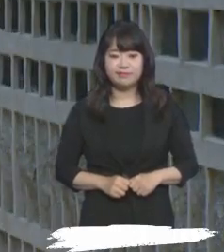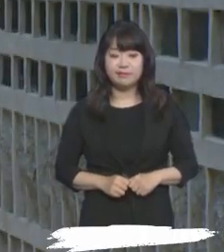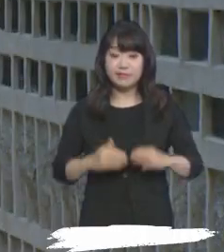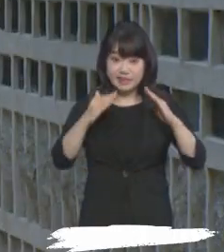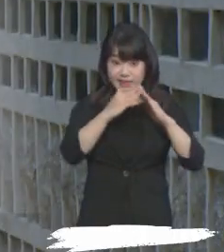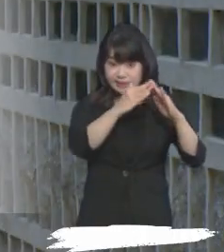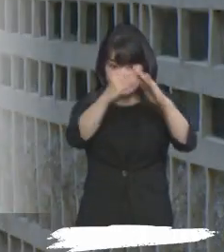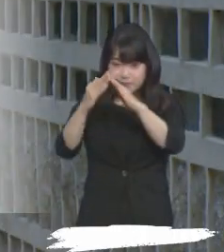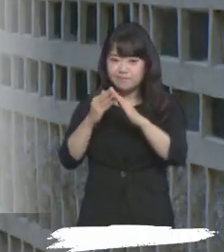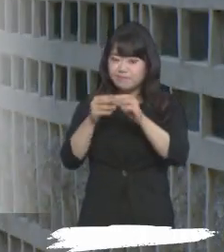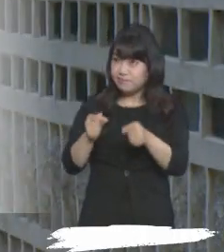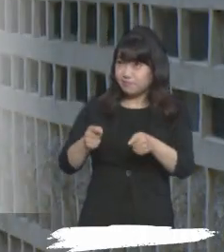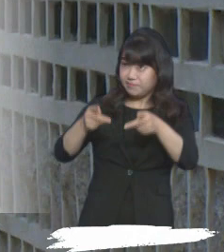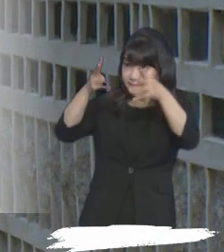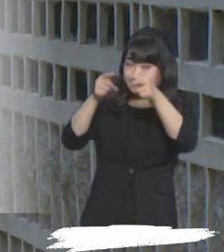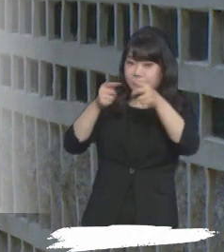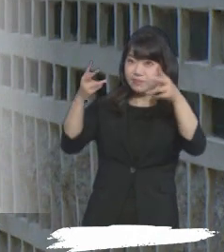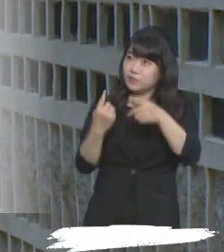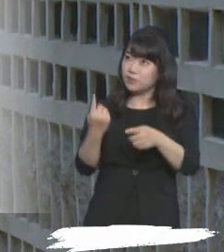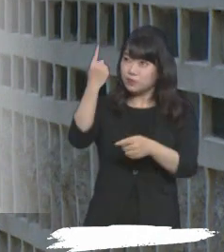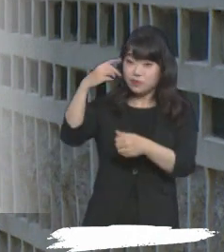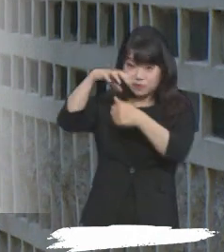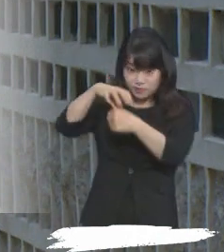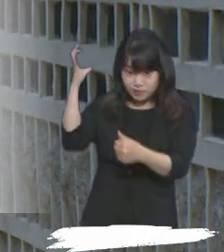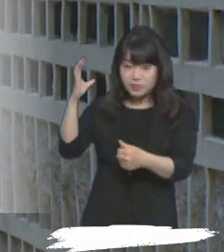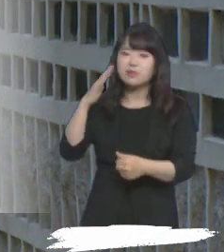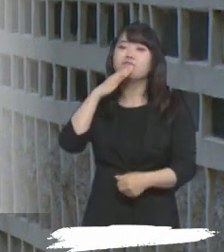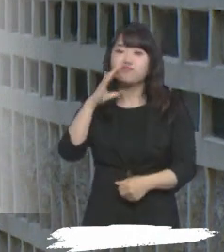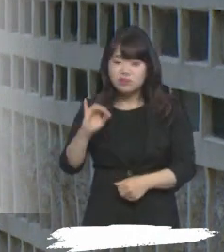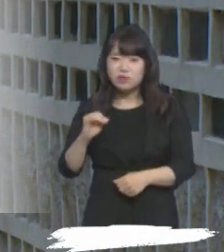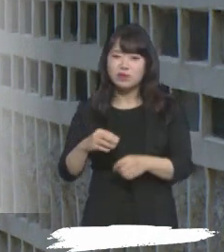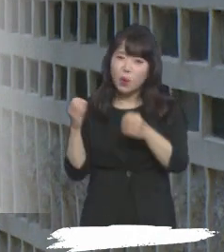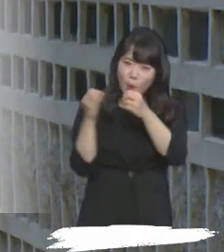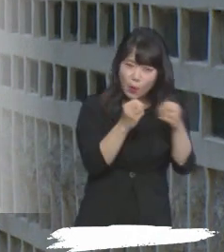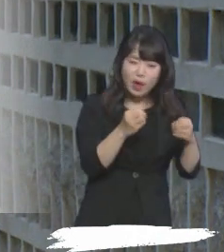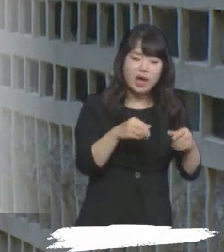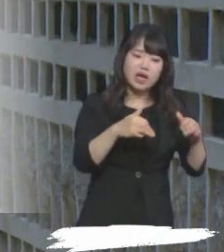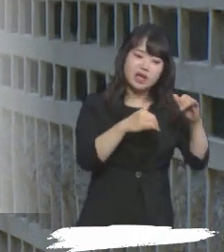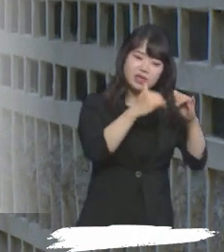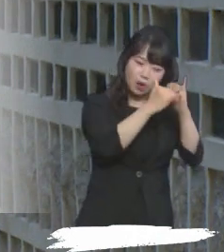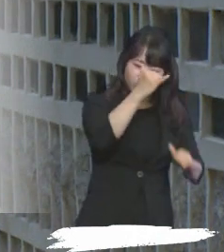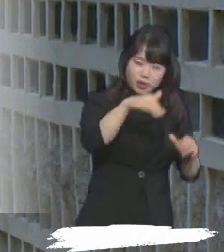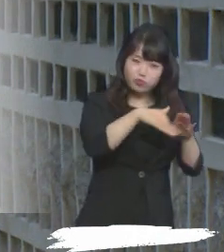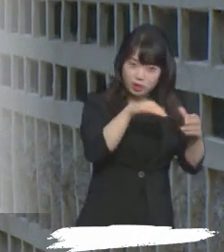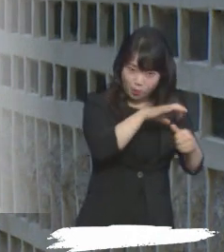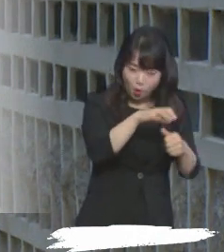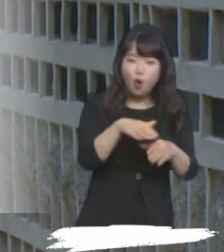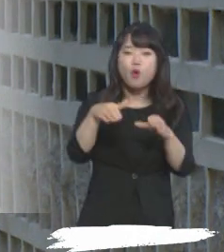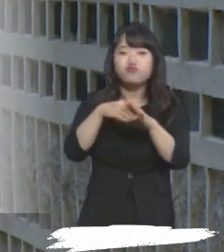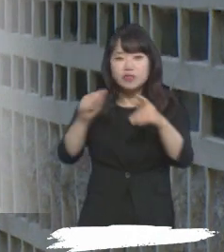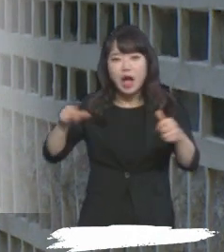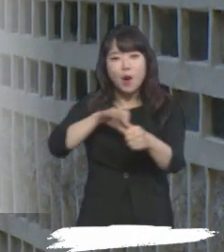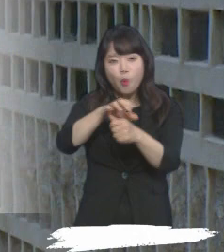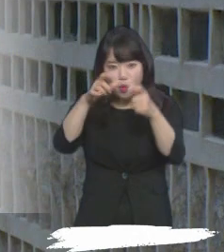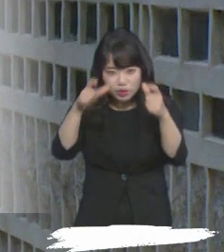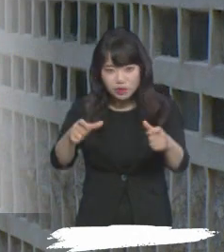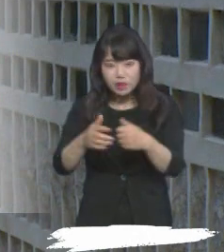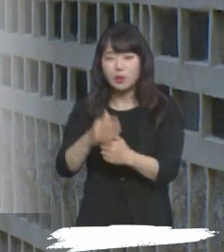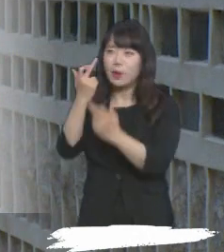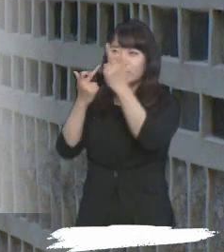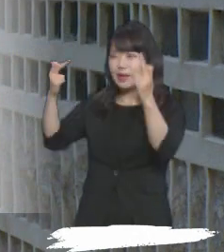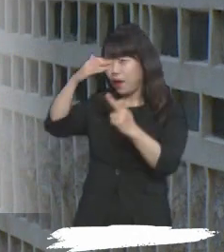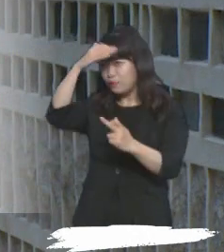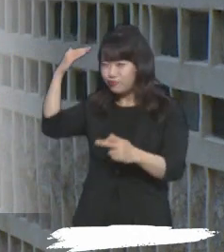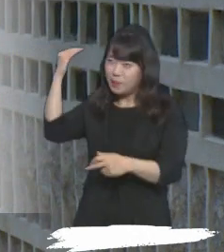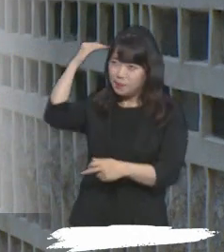주택의 층수를 높이는 고도지구를 완화해도 역사문화 보존지구냐, 문화재 보존구역이냐, 또는 자연